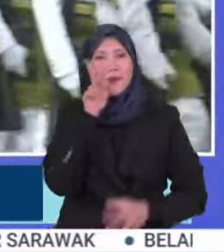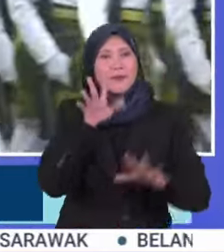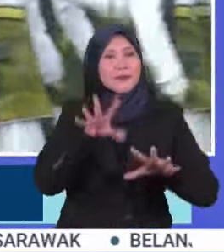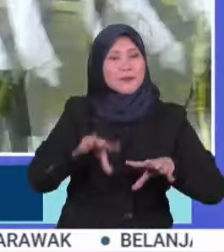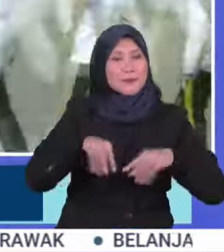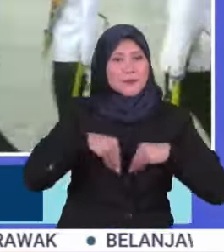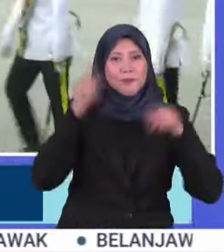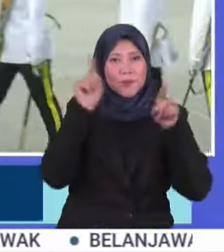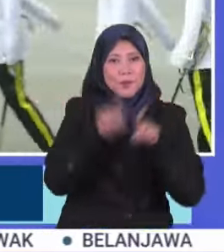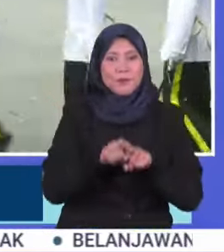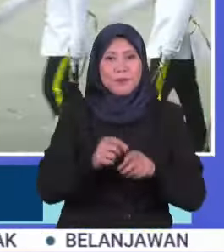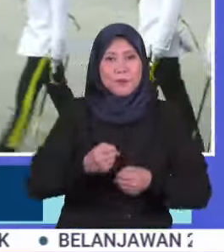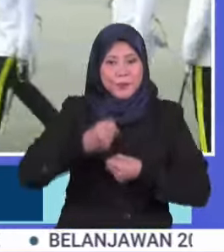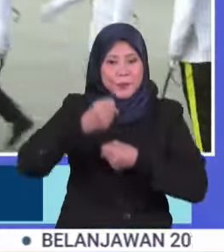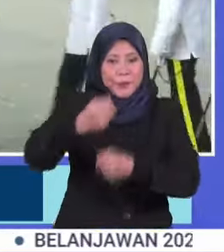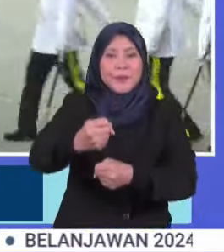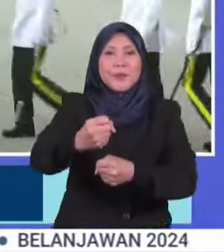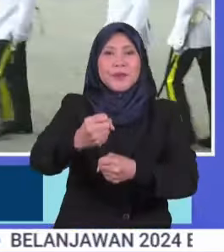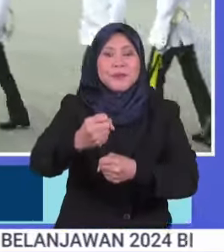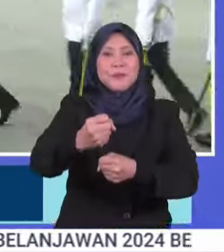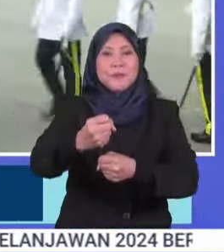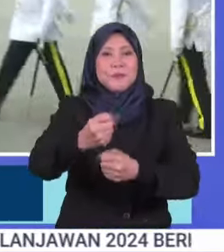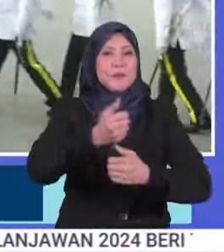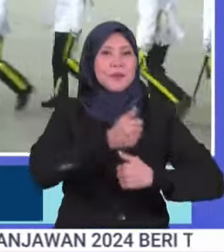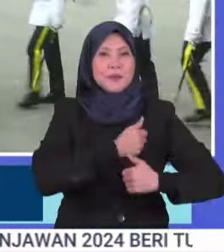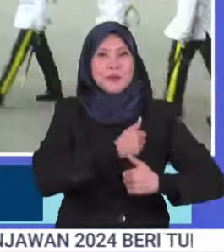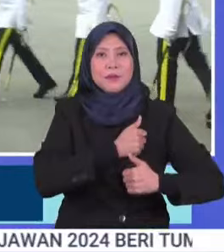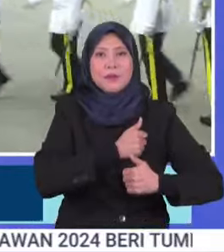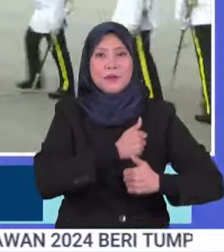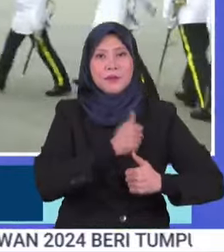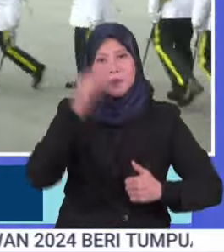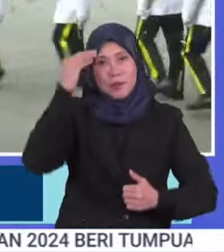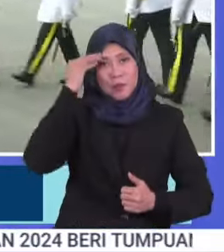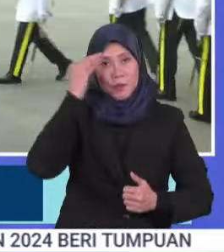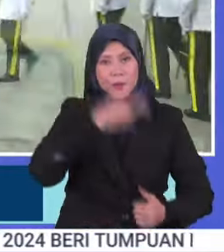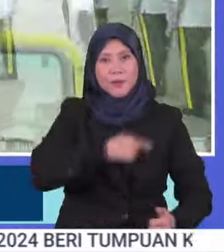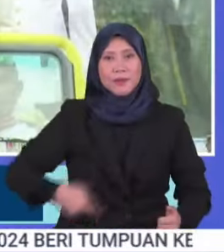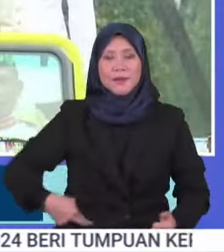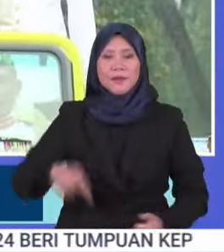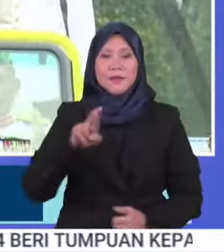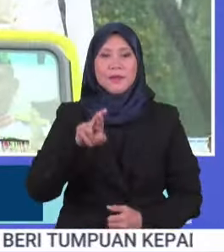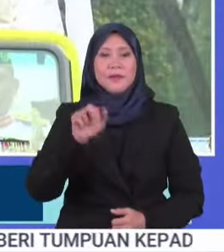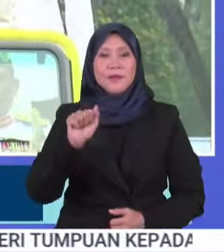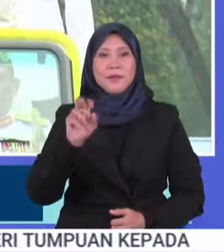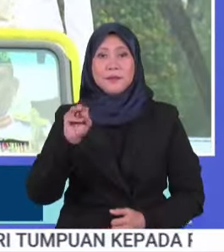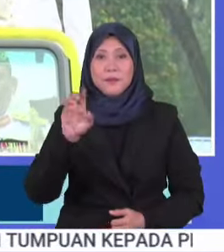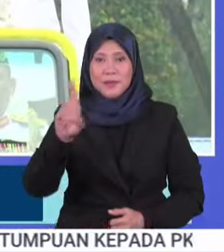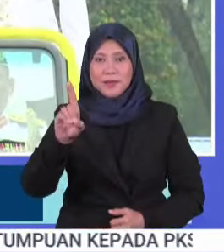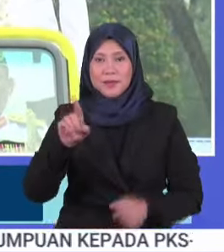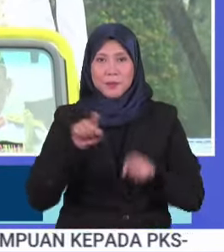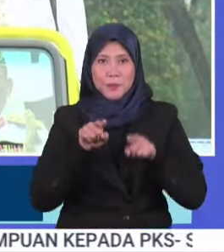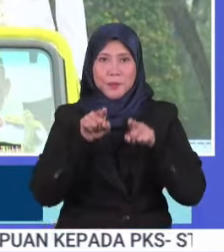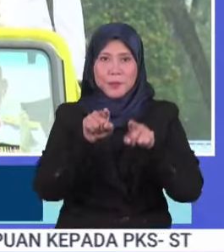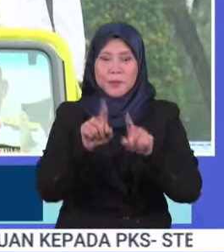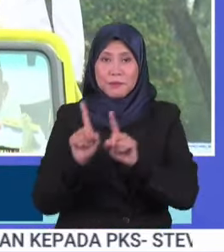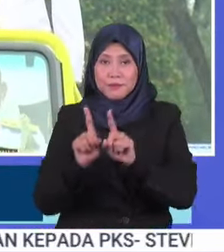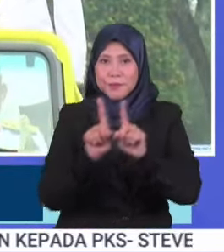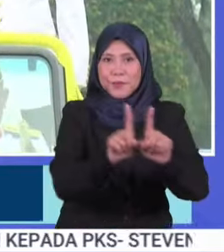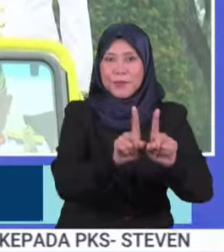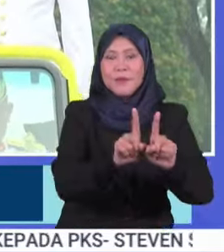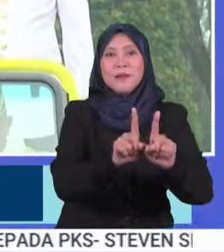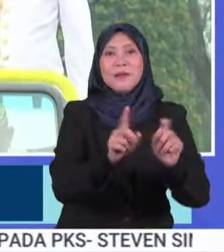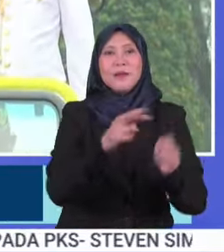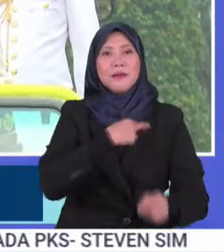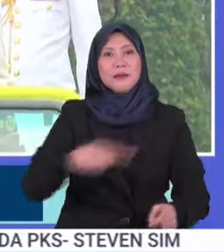berkenan kurniakan panji regimen kepada Batalion ke-23 Regimen Askar Melayu Diraja RAMD. Mengiringi baginda ke istiadat